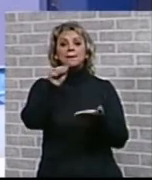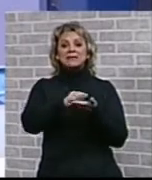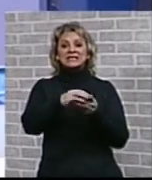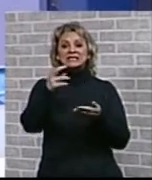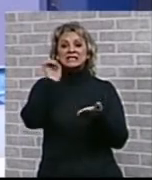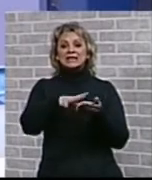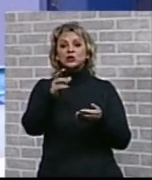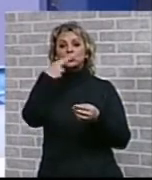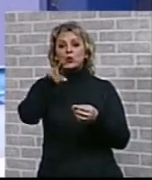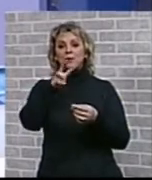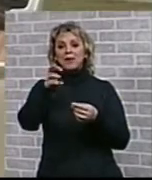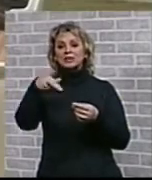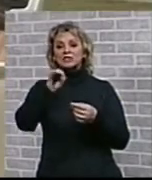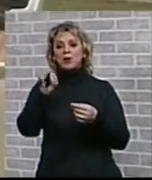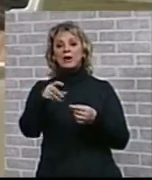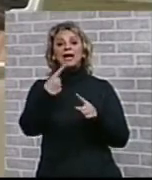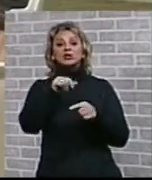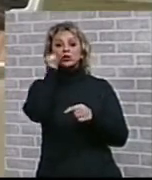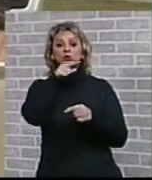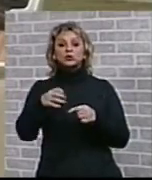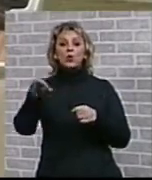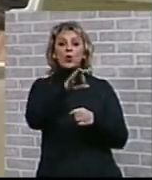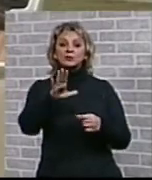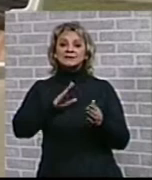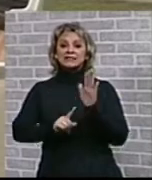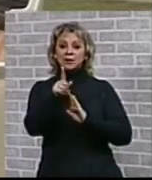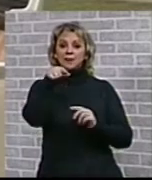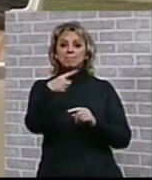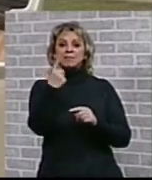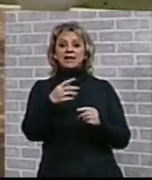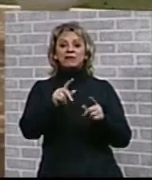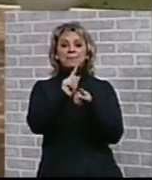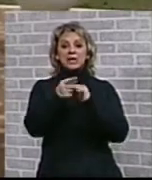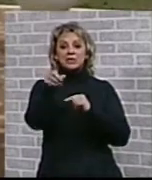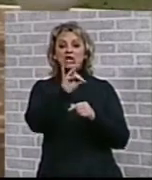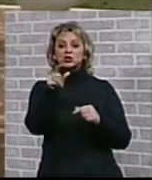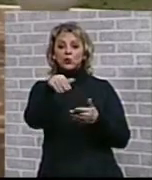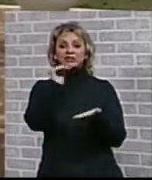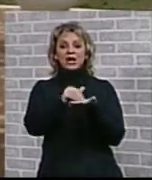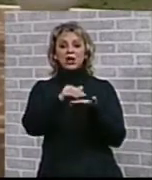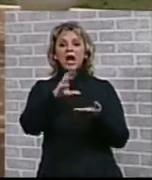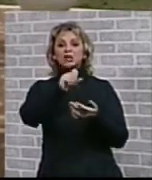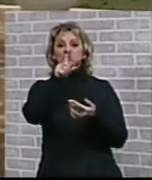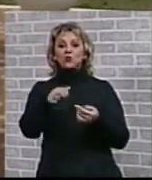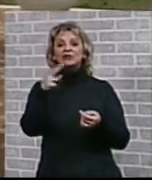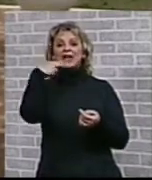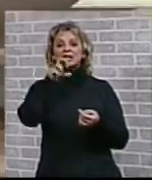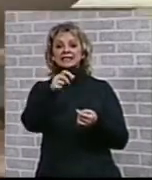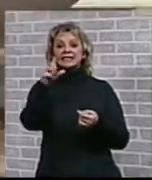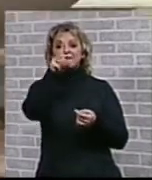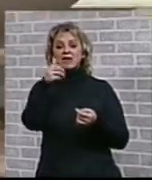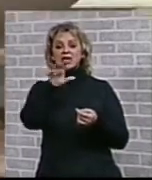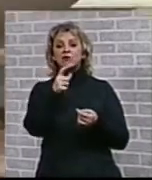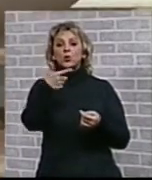пресс-центре «Донмедиа». Этот год для области пилотный. Первыми преобразятся Ростов, Таганрог, Азов, Донецк, Зверево